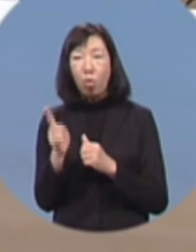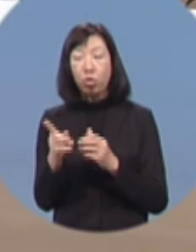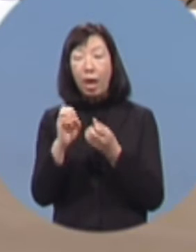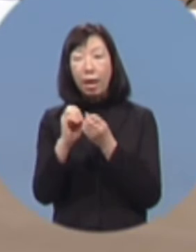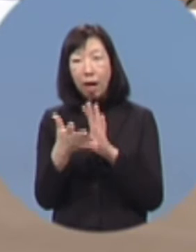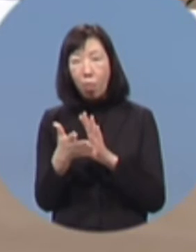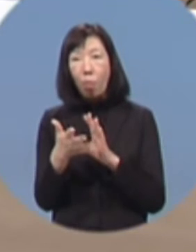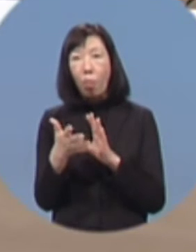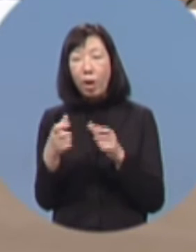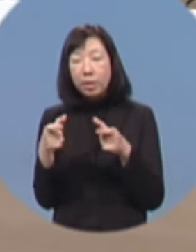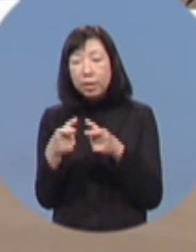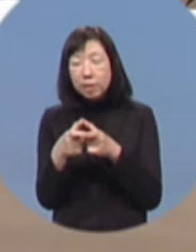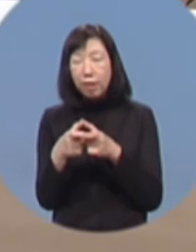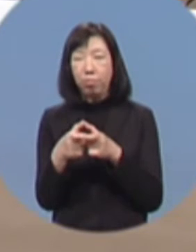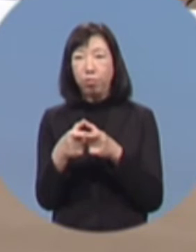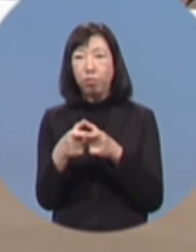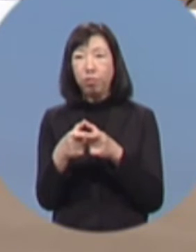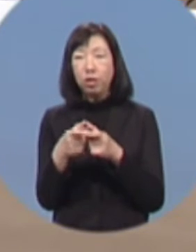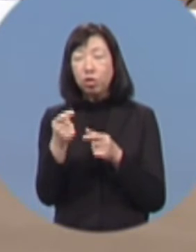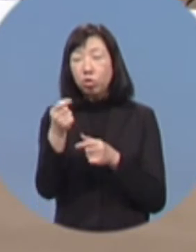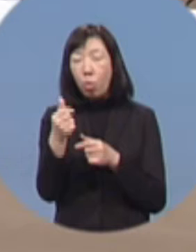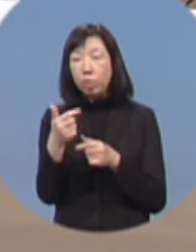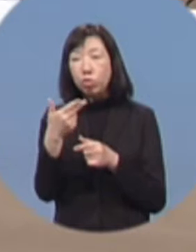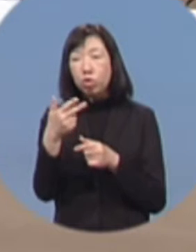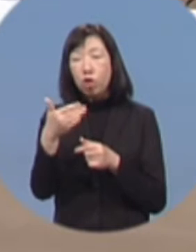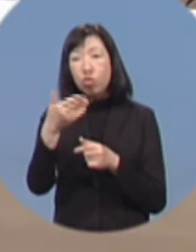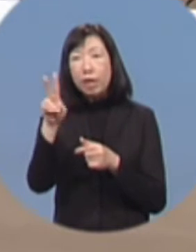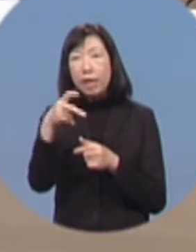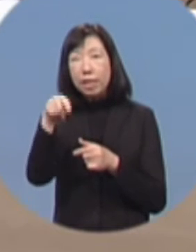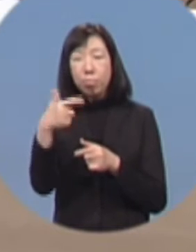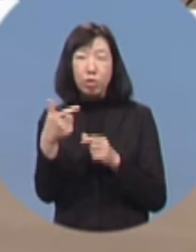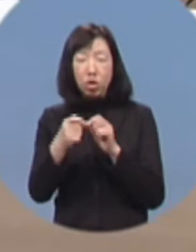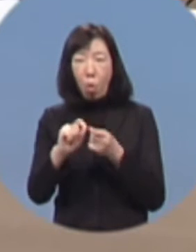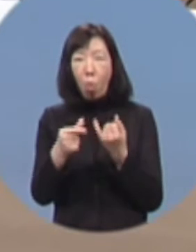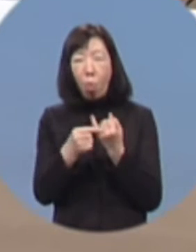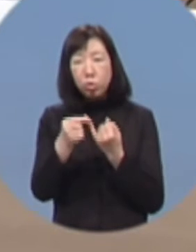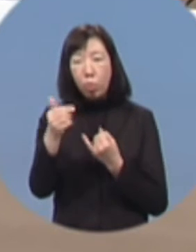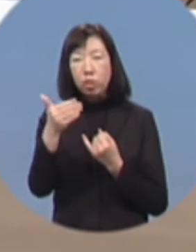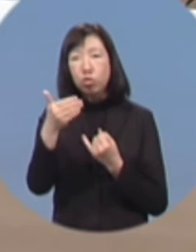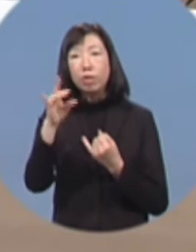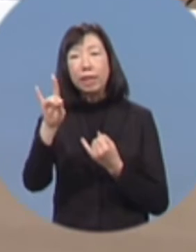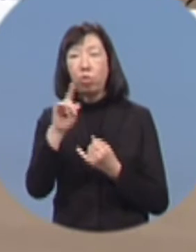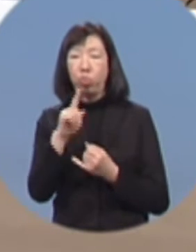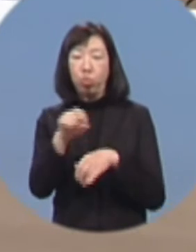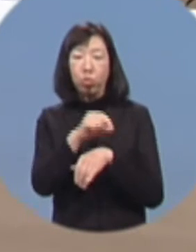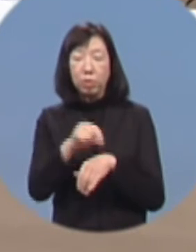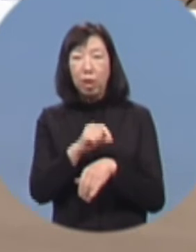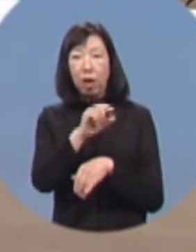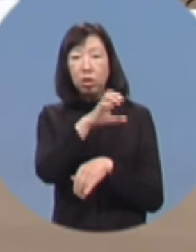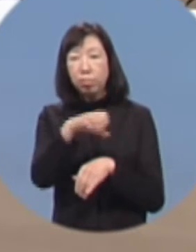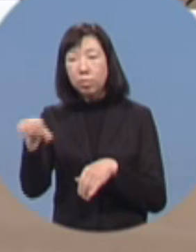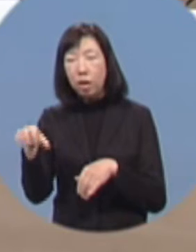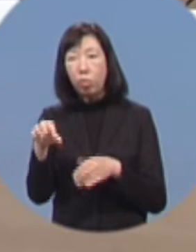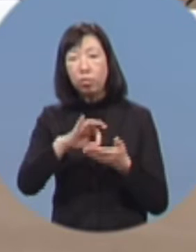ントベルは花は小ぶりでわずかにクリームがかった白色で細い茎という特徴から様々なところ